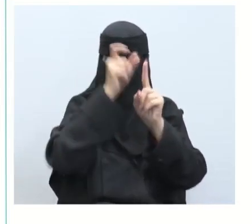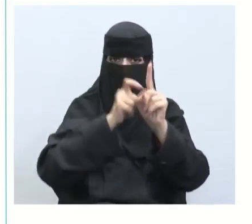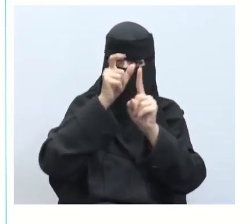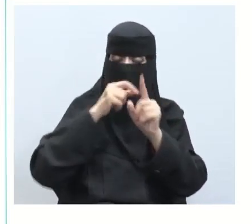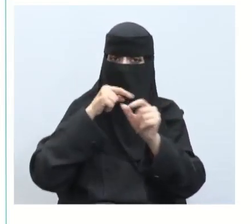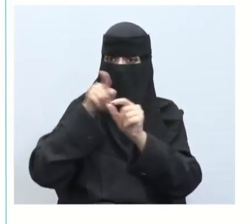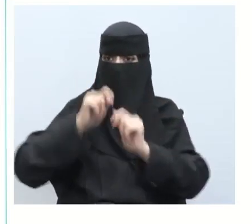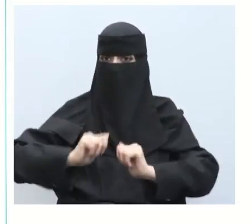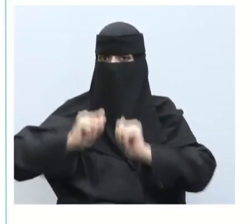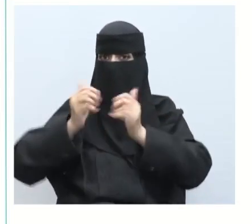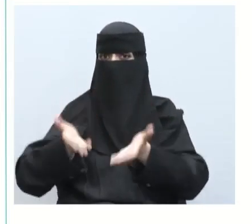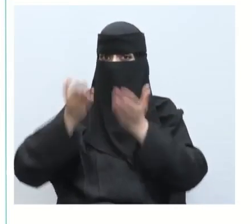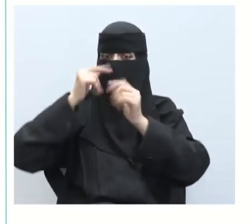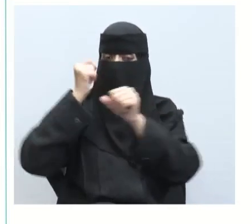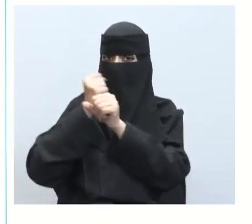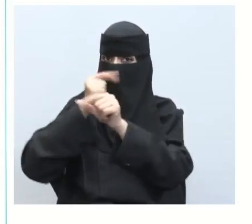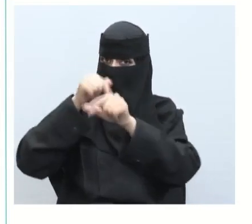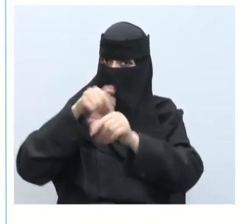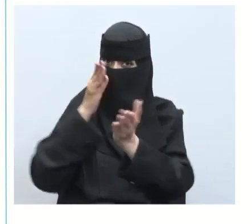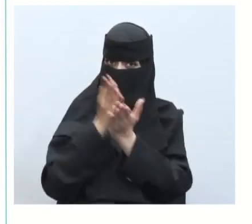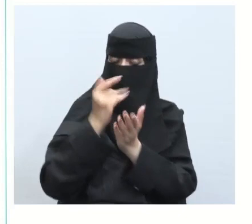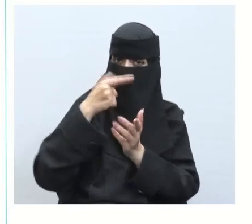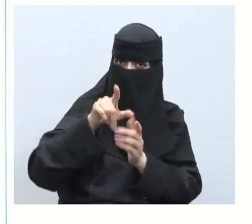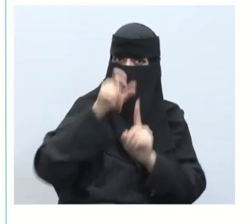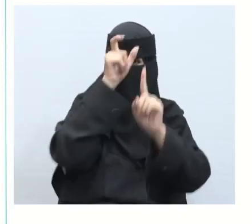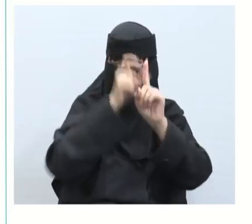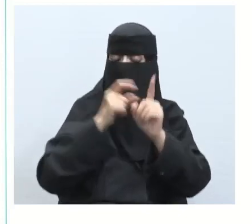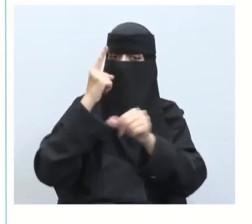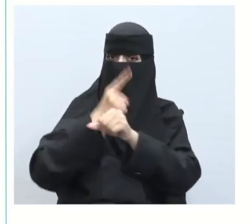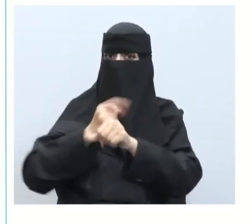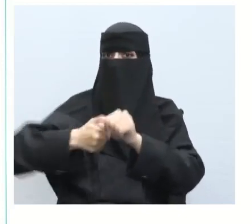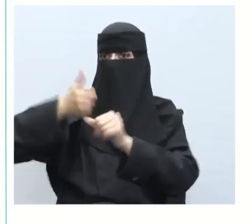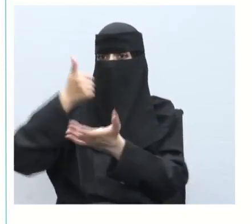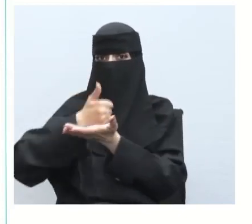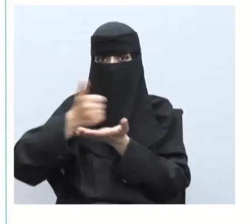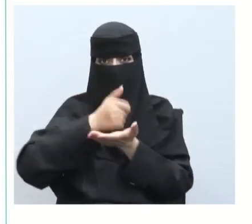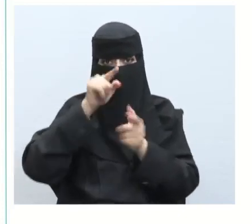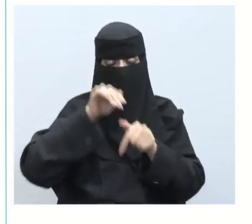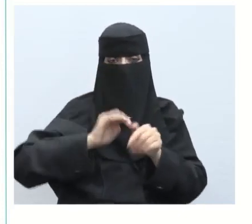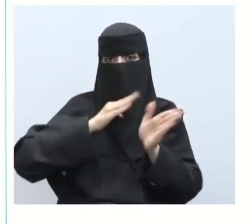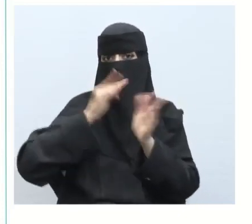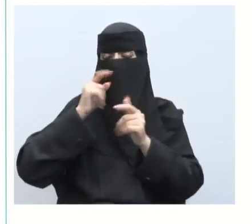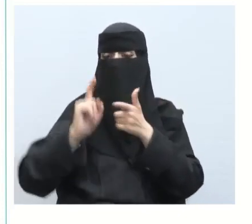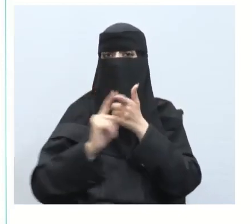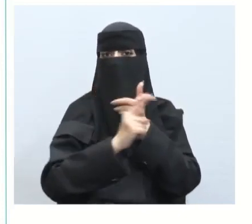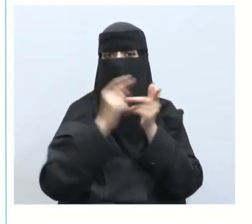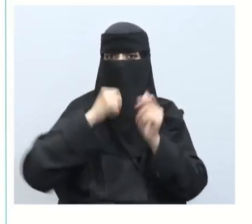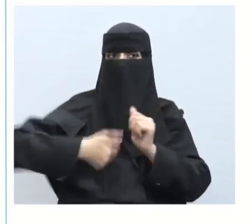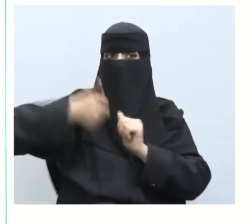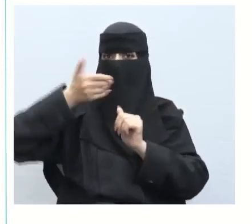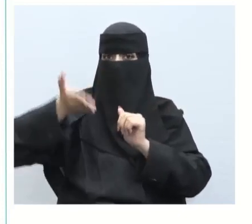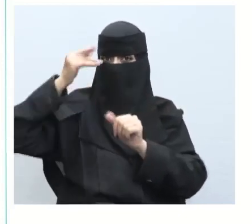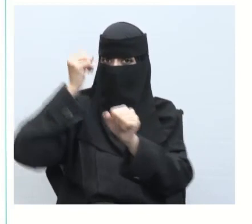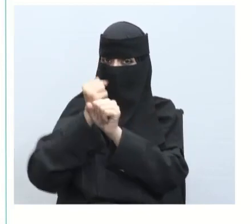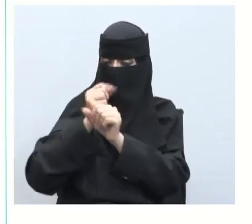ادوا عملهم كما ينبغي هل المعلمين يقومون بالتدريس بافضل السبل المتاحه لهم هل الوكلاء يؤدون من اعمال